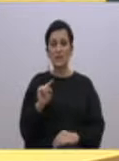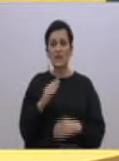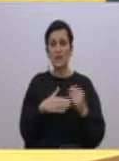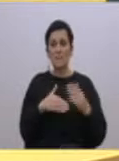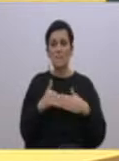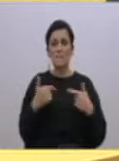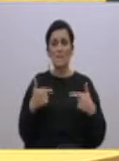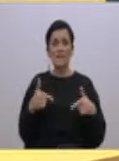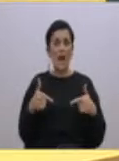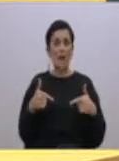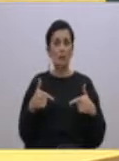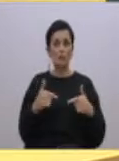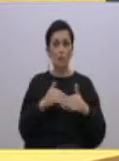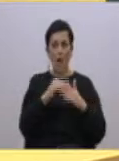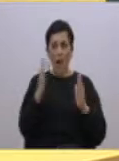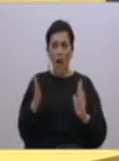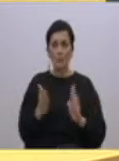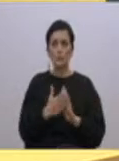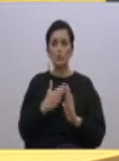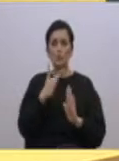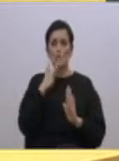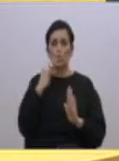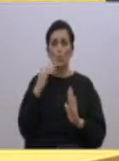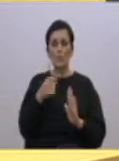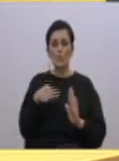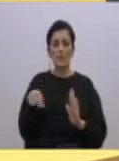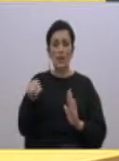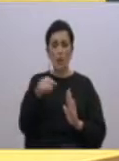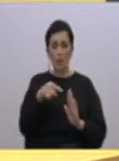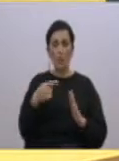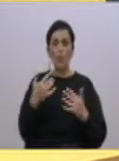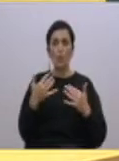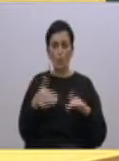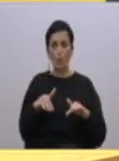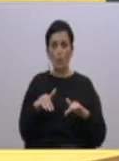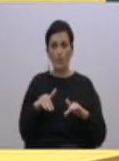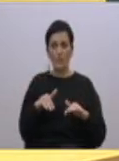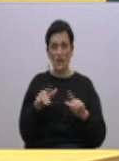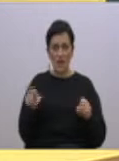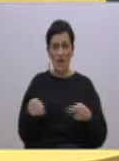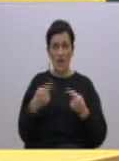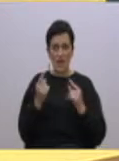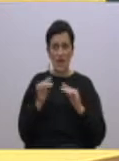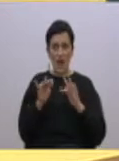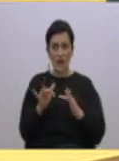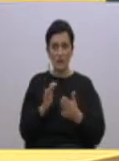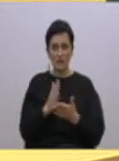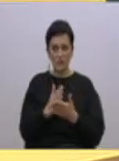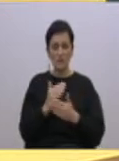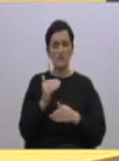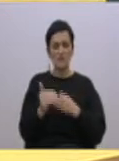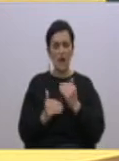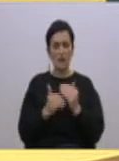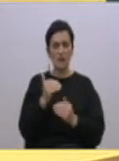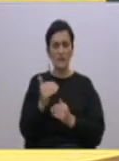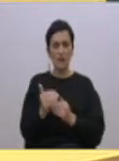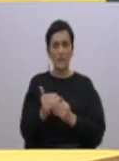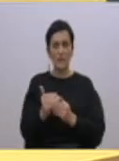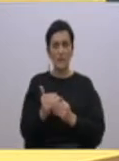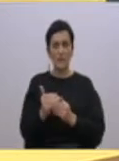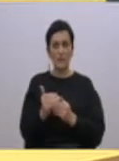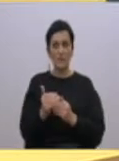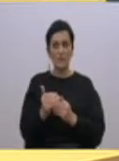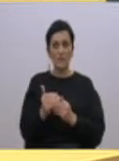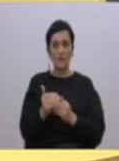პრაქტიკულად აბსოლუტური უმრავლესობა უკვე რასაკვირველია განვახორციელეთ წარმატებით.